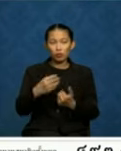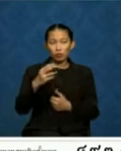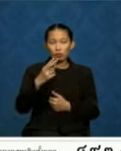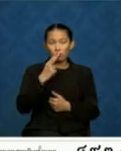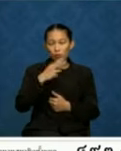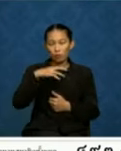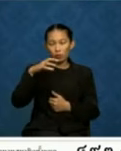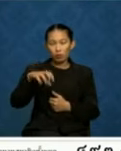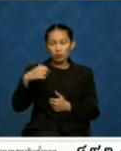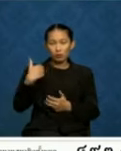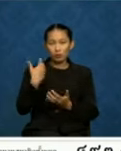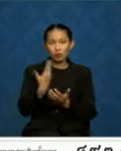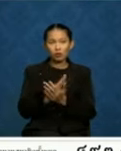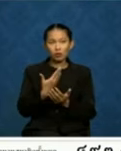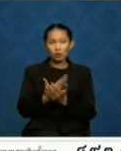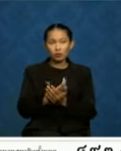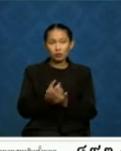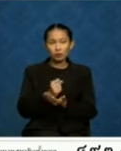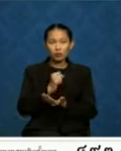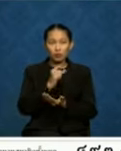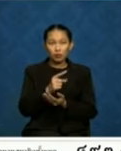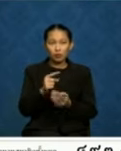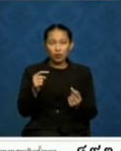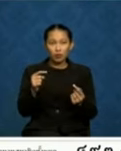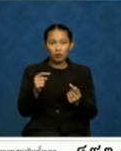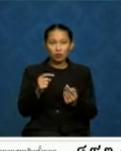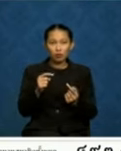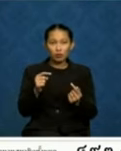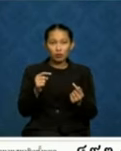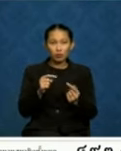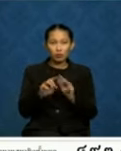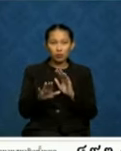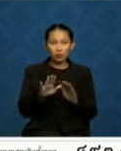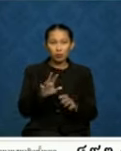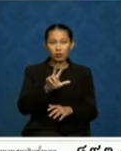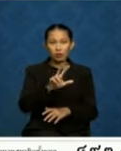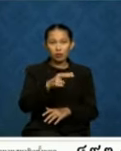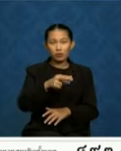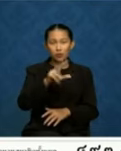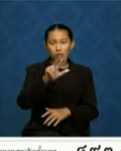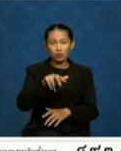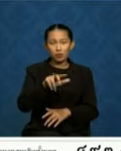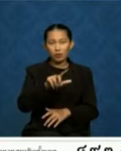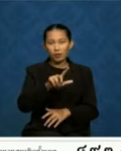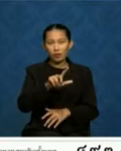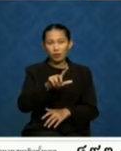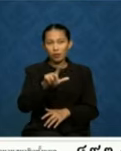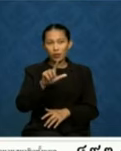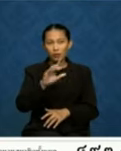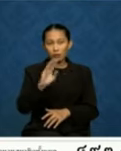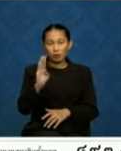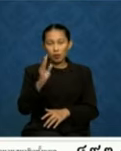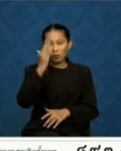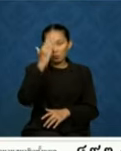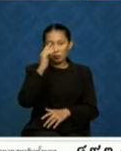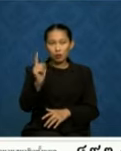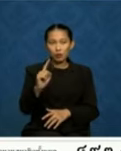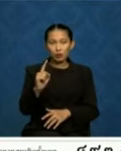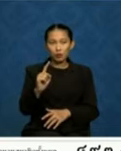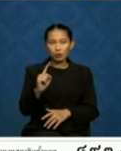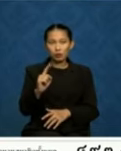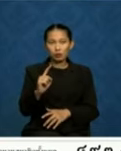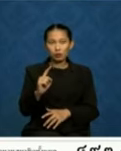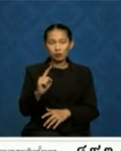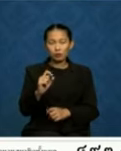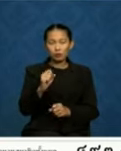บนำเงินส่งครั้งเนี่ยเพียงประมาณ 33,000 ล้านเท่านั้นเองนะครับเพราะการผลประก